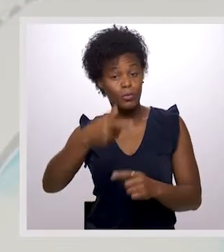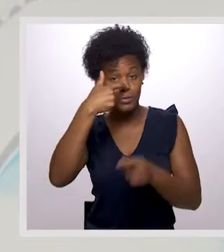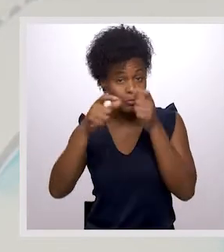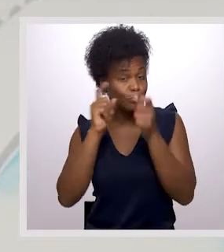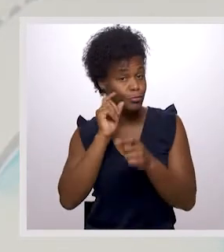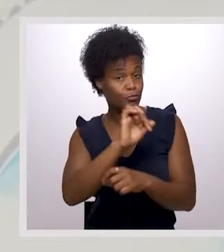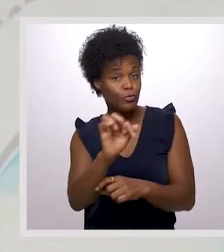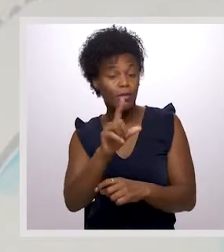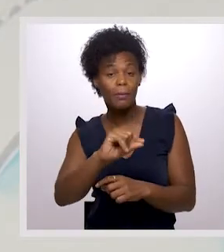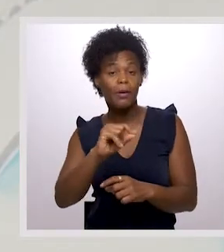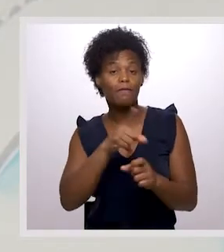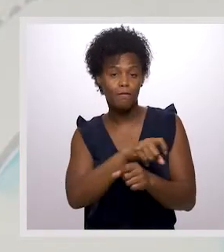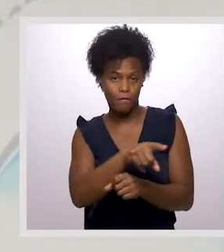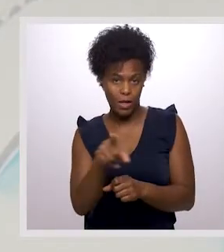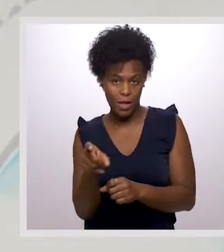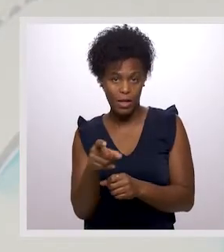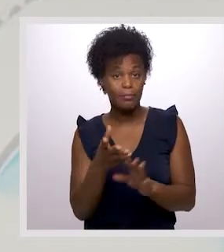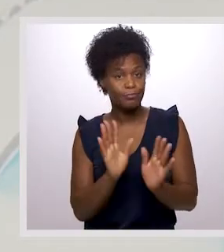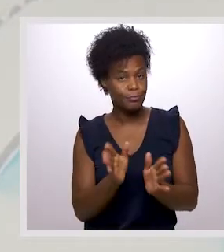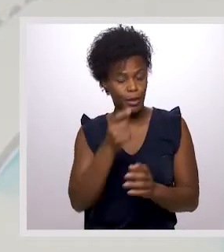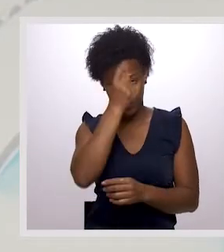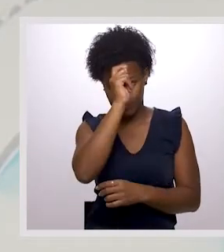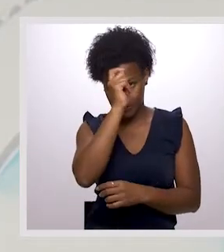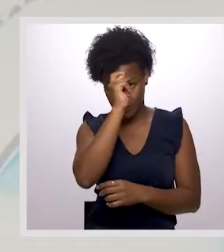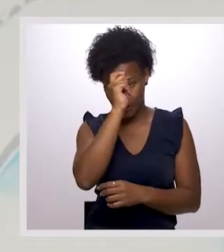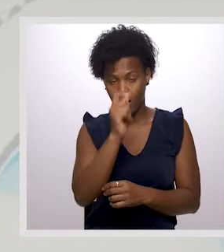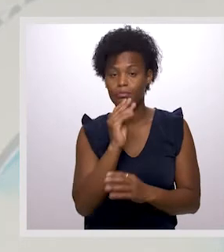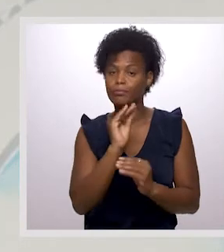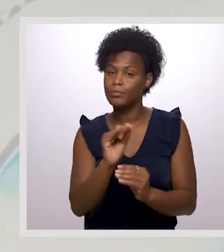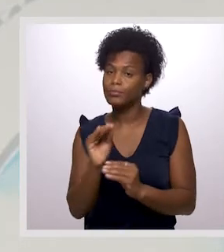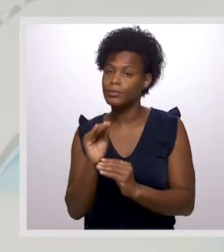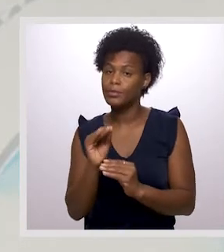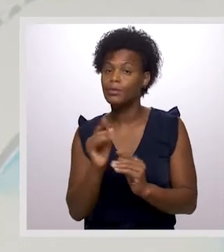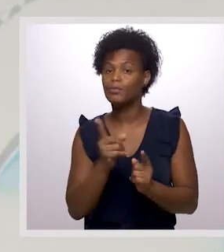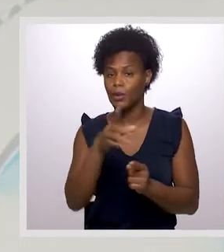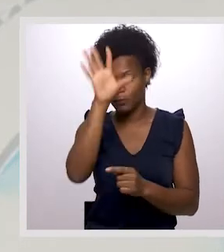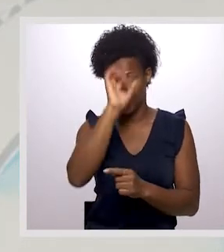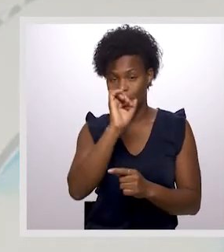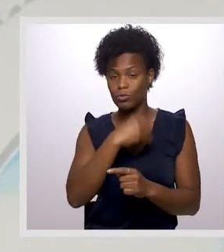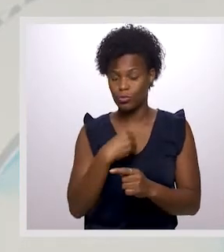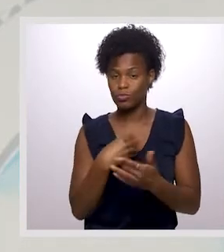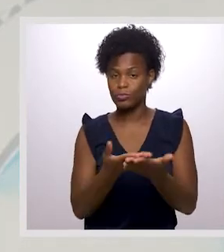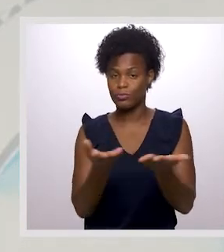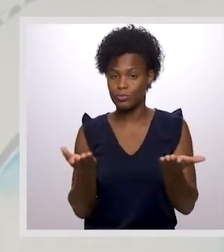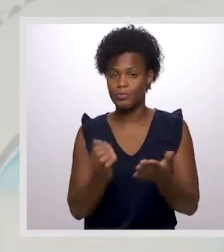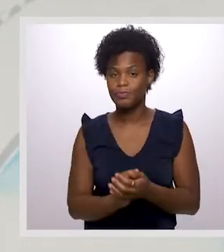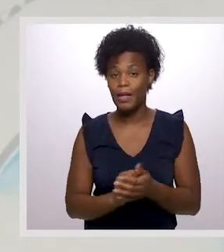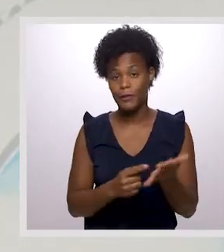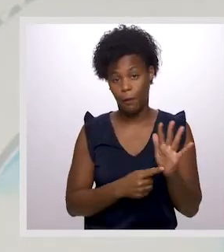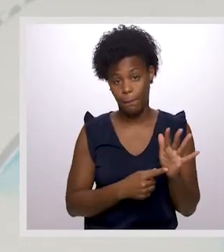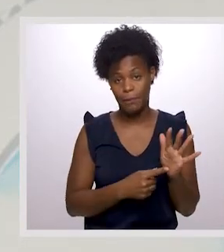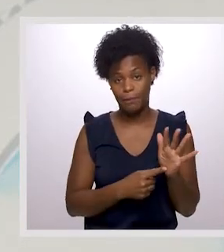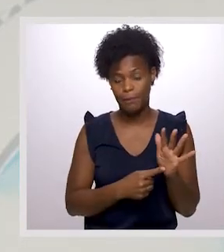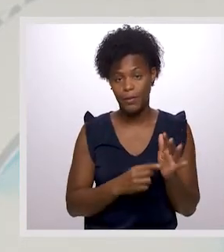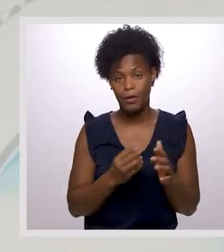du Covid-19, il faut respecter les consignes données par le ministère de la Santé. Par exemple, quand